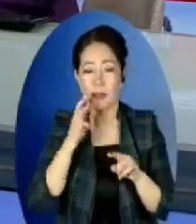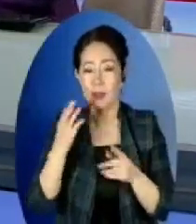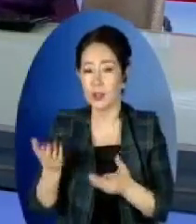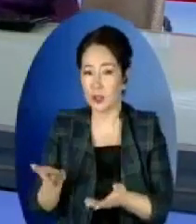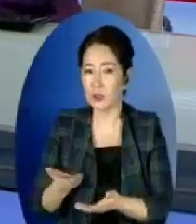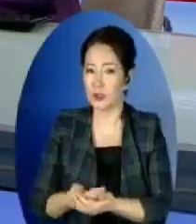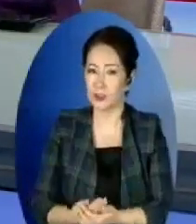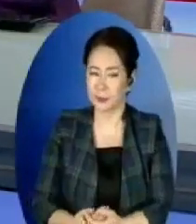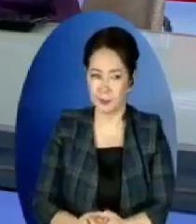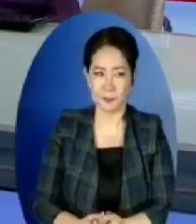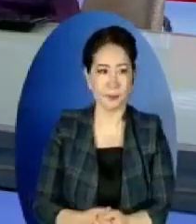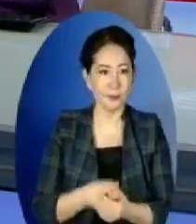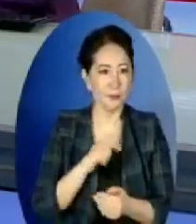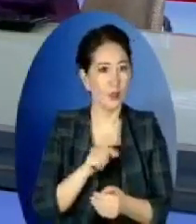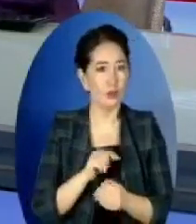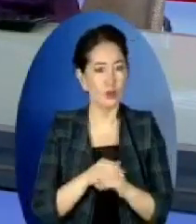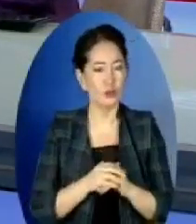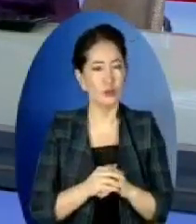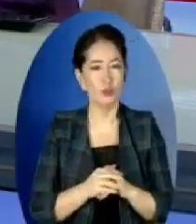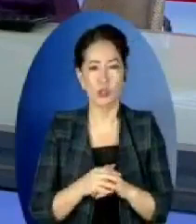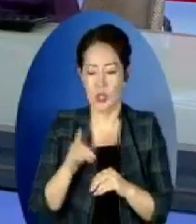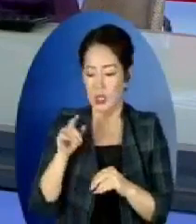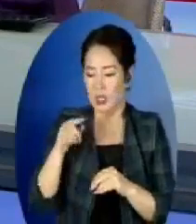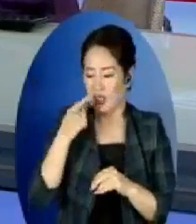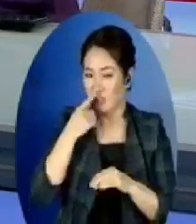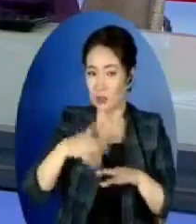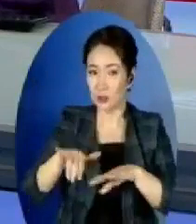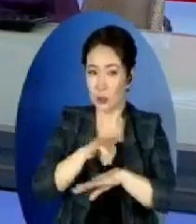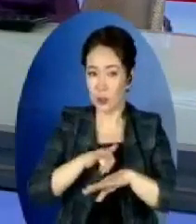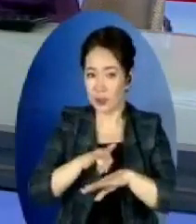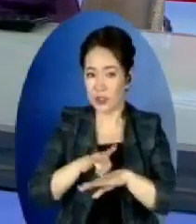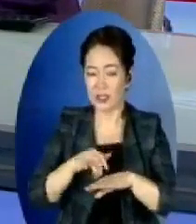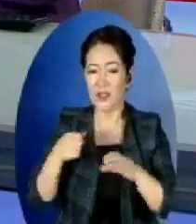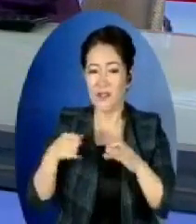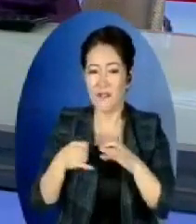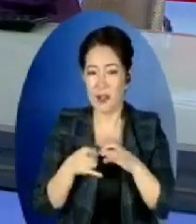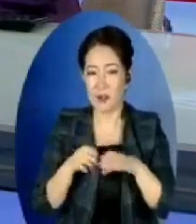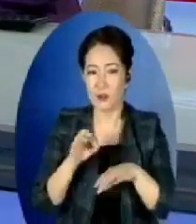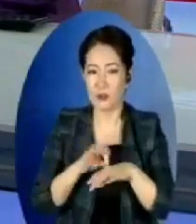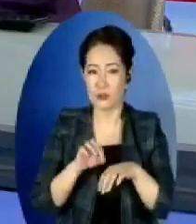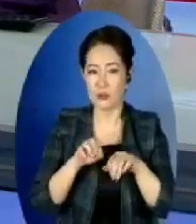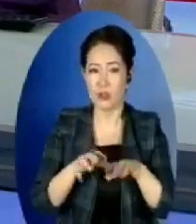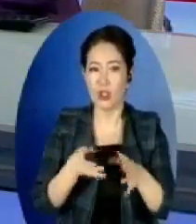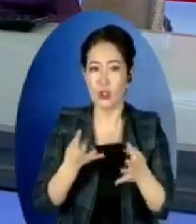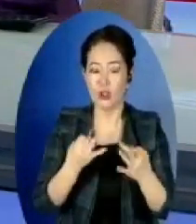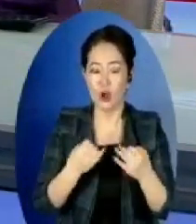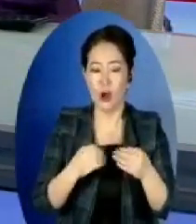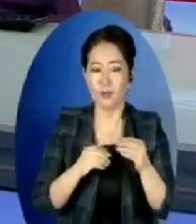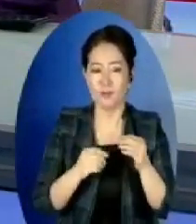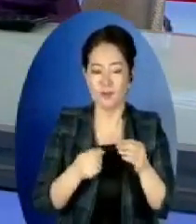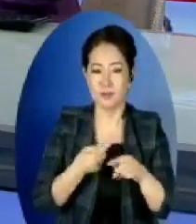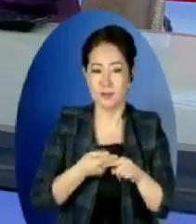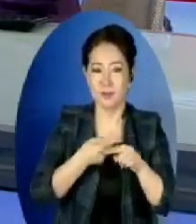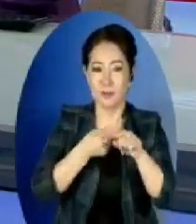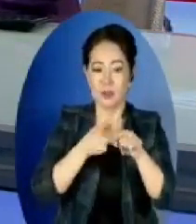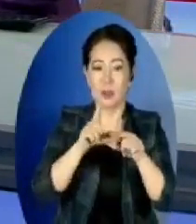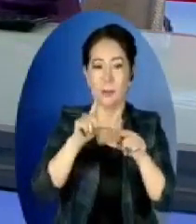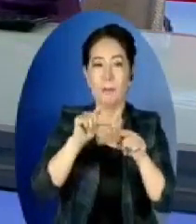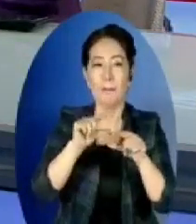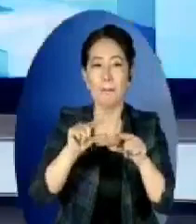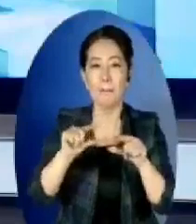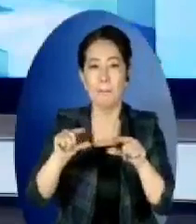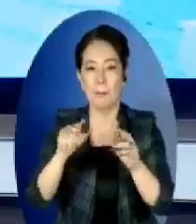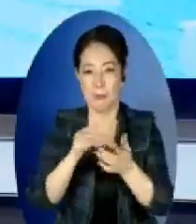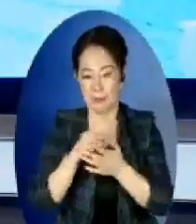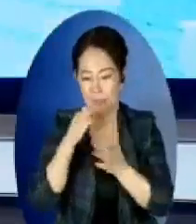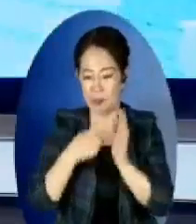мэдээлж. За, өнөөдрийн хувьд бол бас ямар ч байсан бүгд нэг хятад ард улсад бас вирусний халдварын тоо бас буурч байна гэдэг эерэг мэдээлэл гарч байна. Энэ мэдээллийг